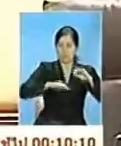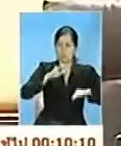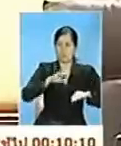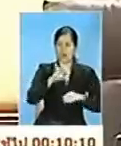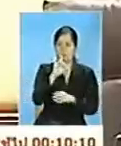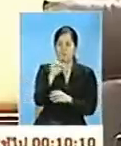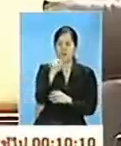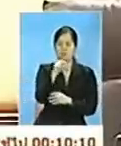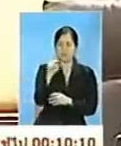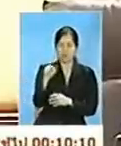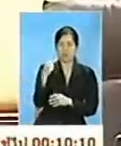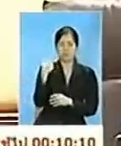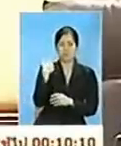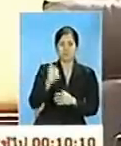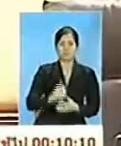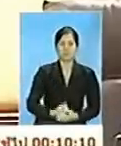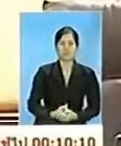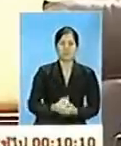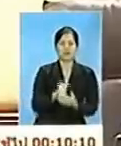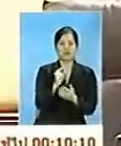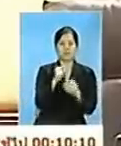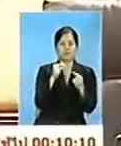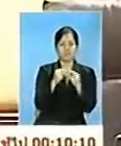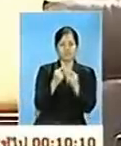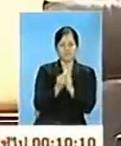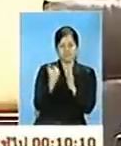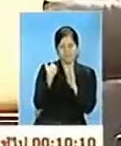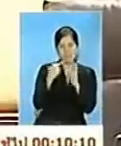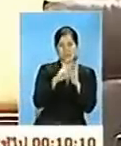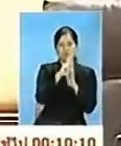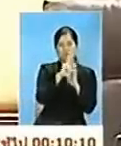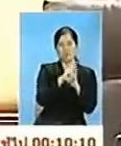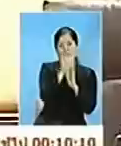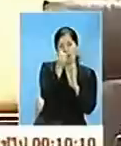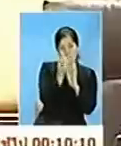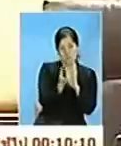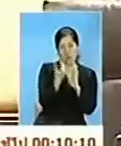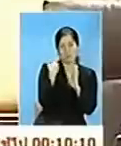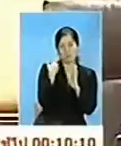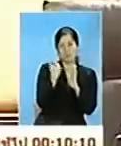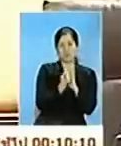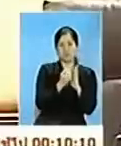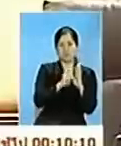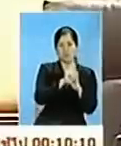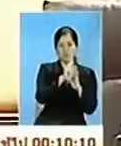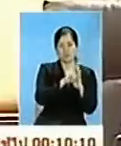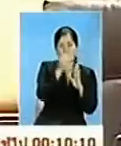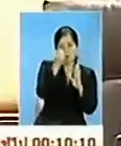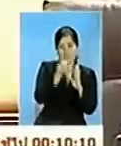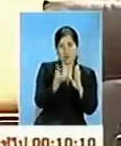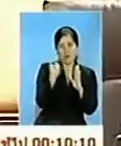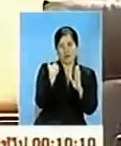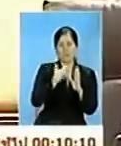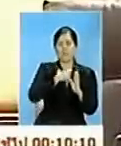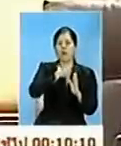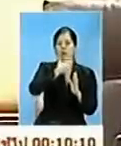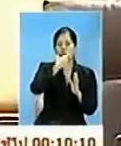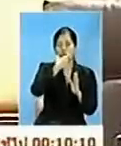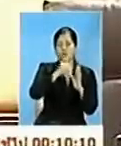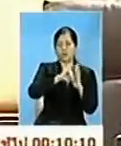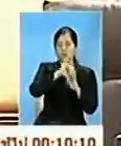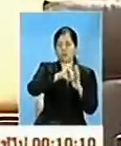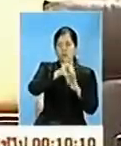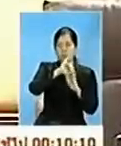83% หนักที่สุดในจังหวัดเชียงรายจังหวัดเชียงรายแม่ฮ่องสอนและเชียงให